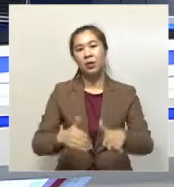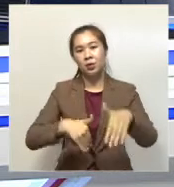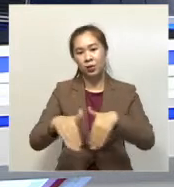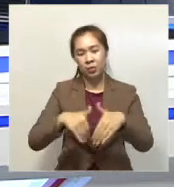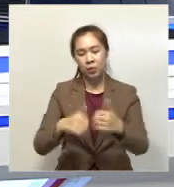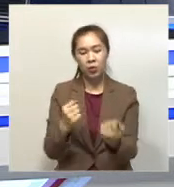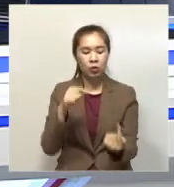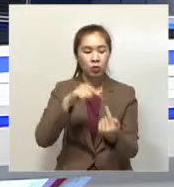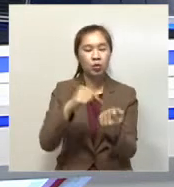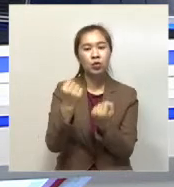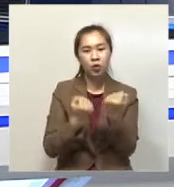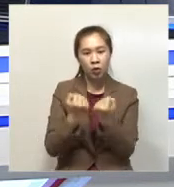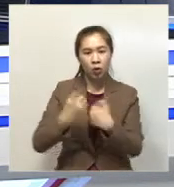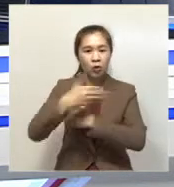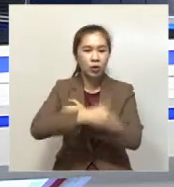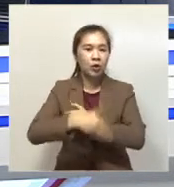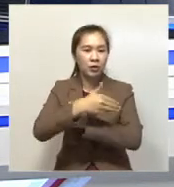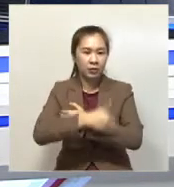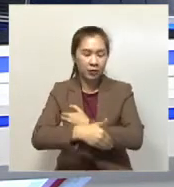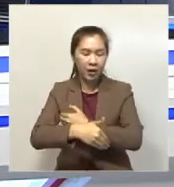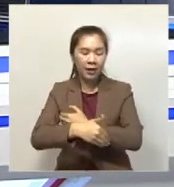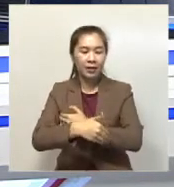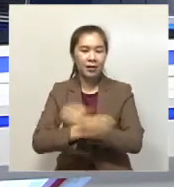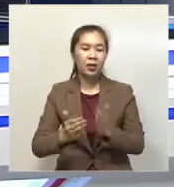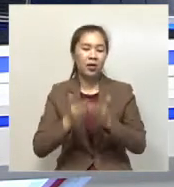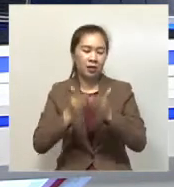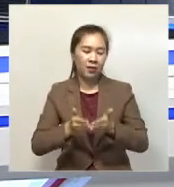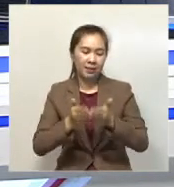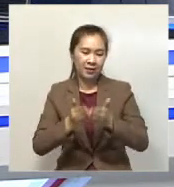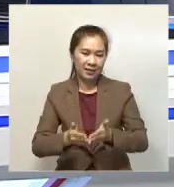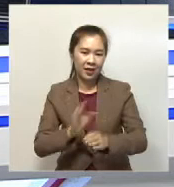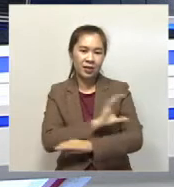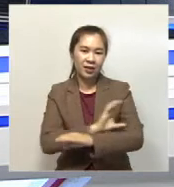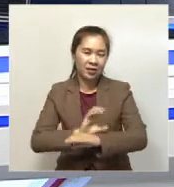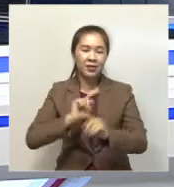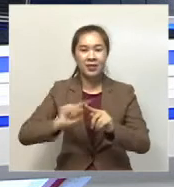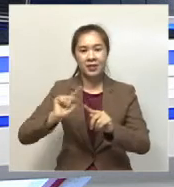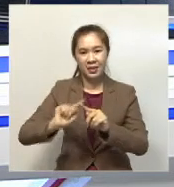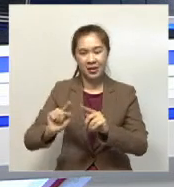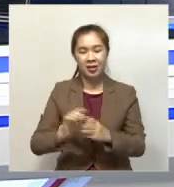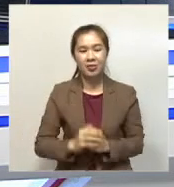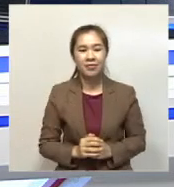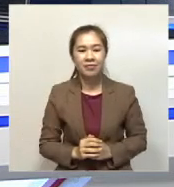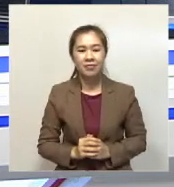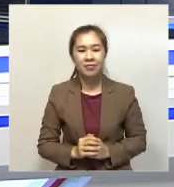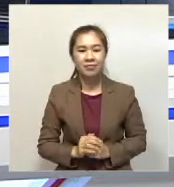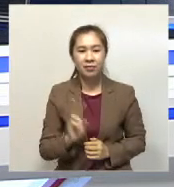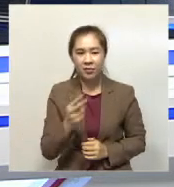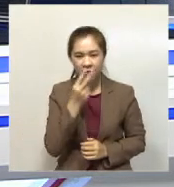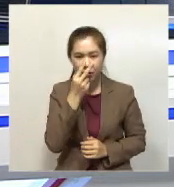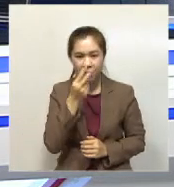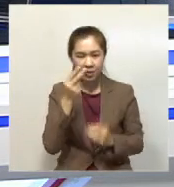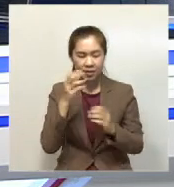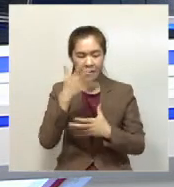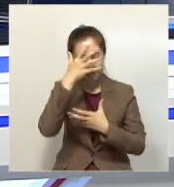นจุดจอดรถเรื่องของรถไฟเรื่องของระบบรางเรื่องของเรือโดยสารด้วยนะคะ คือเห็นนะคะว่าความตั้งใจ